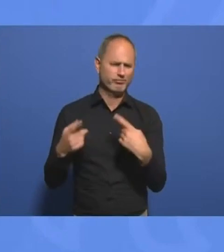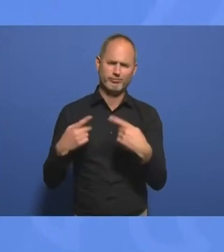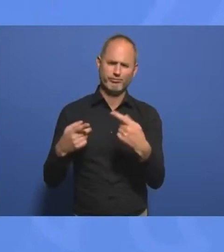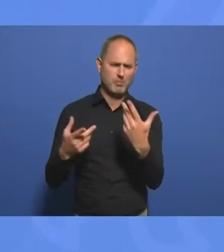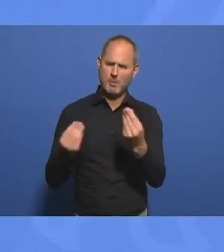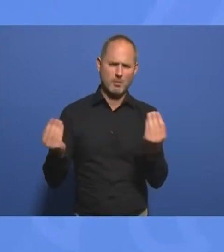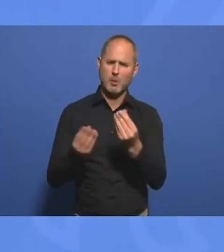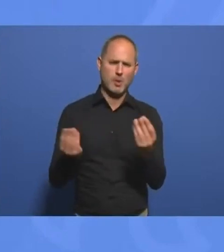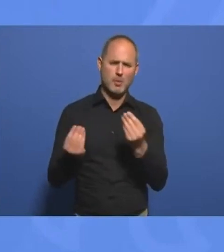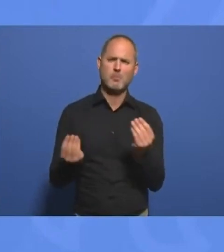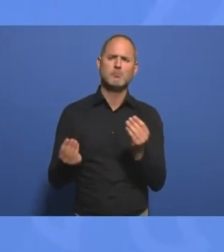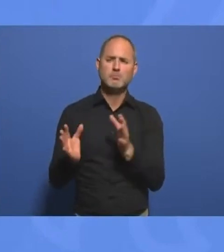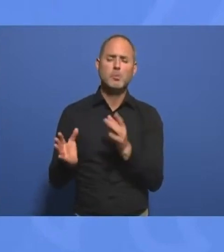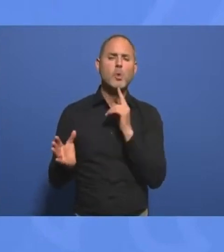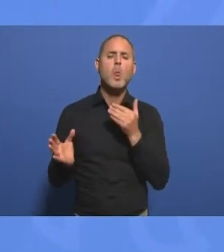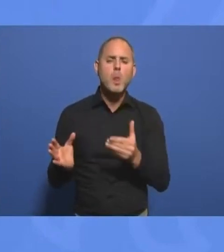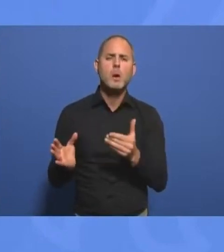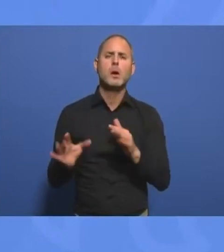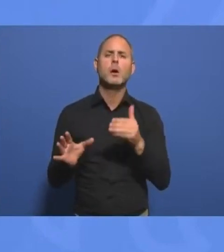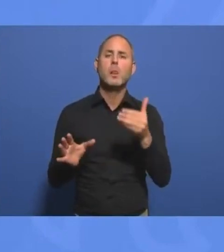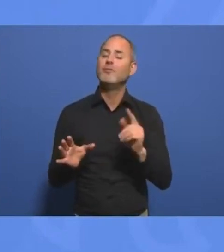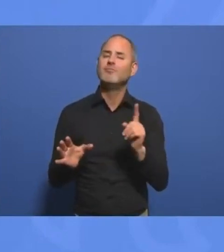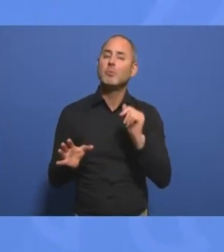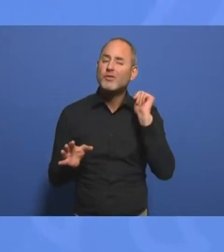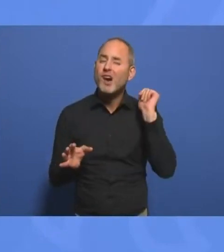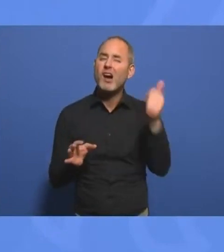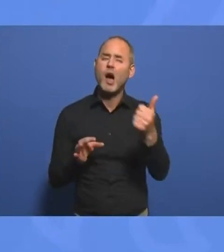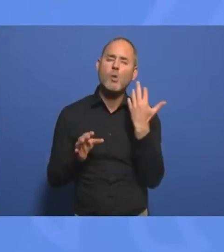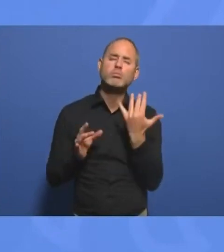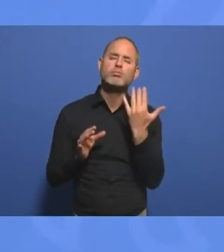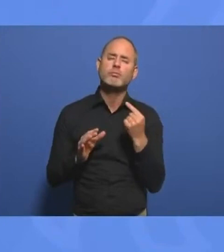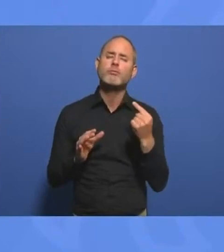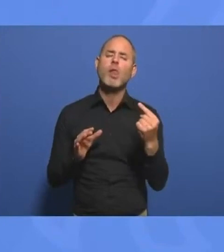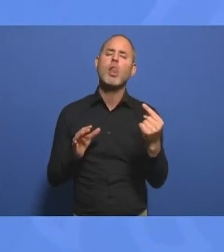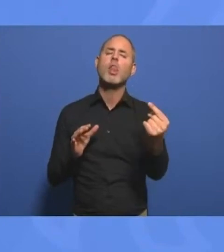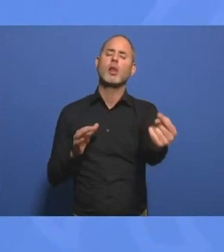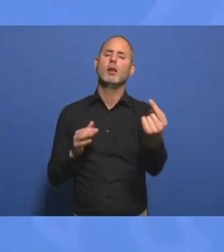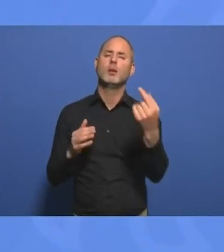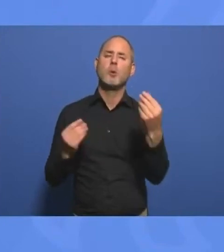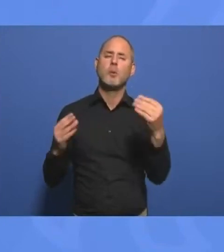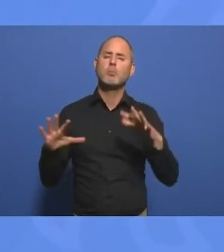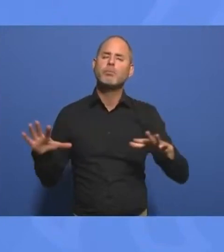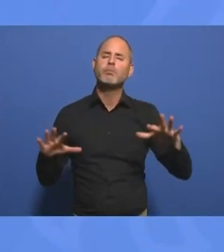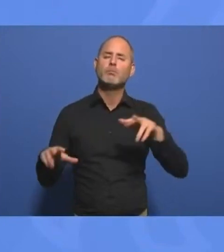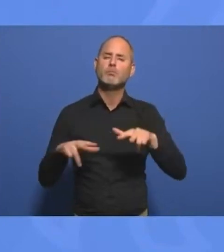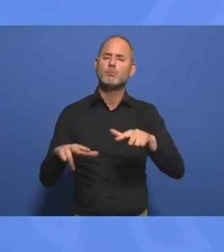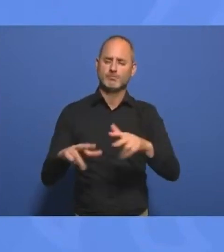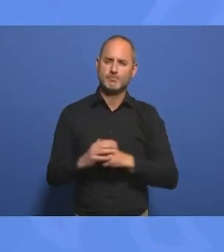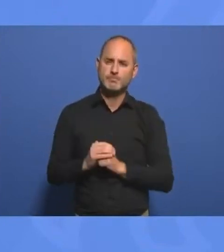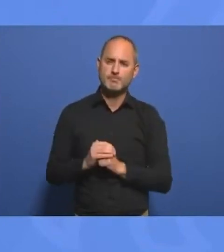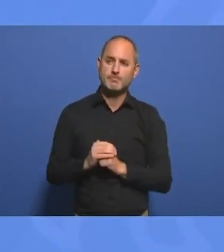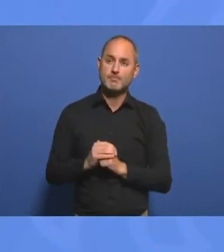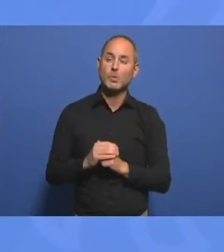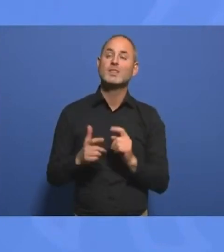längeren Perspektive versehen. Und vielleicht ist es jetzt tatsächlich so, dass wir uns darauf einrichten müssen, dass wir immer mal